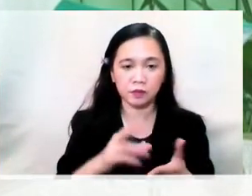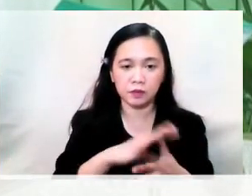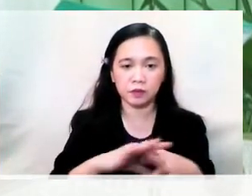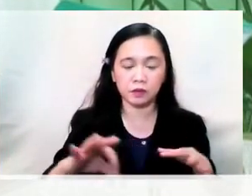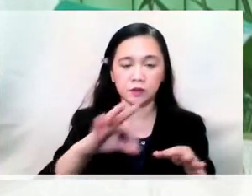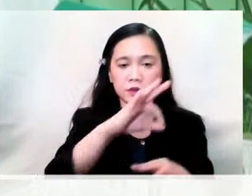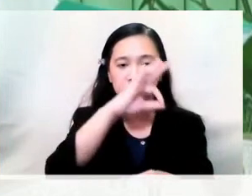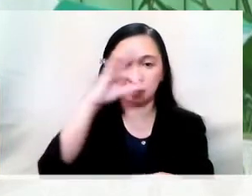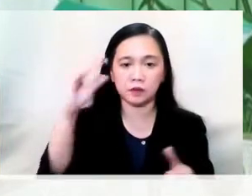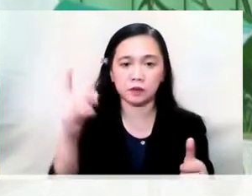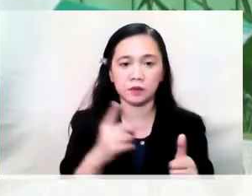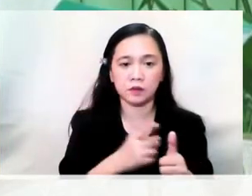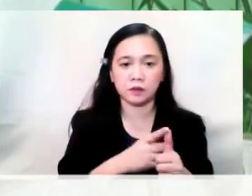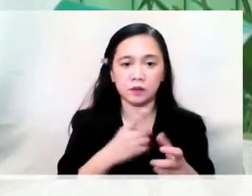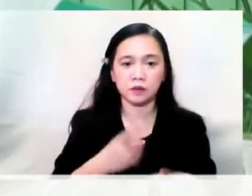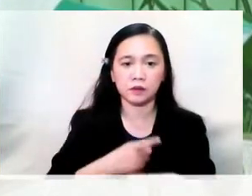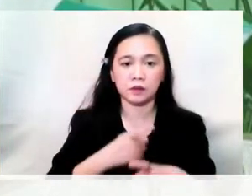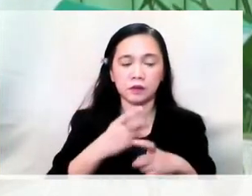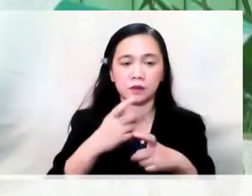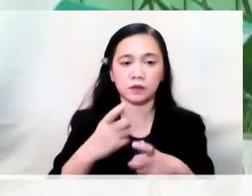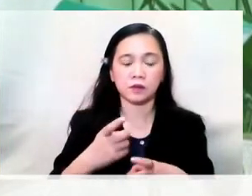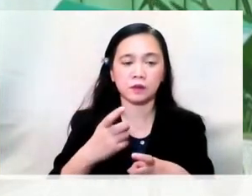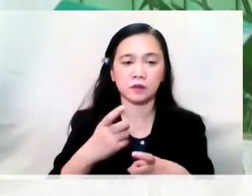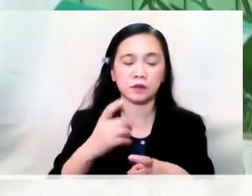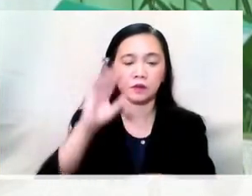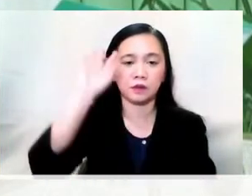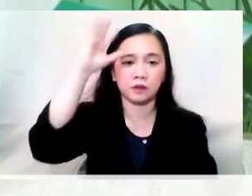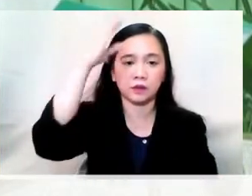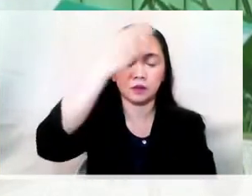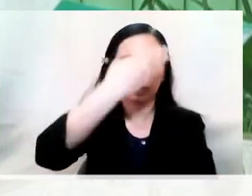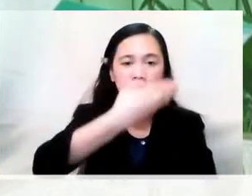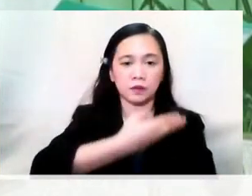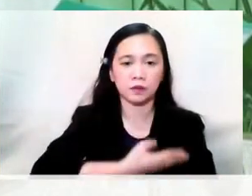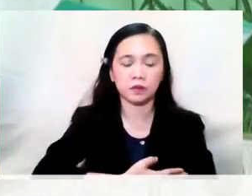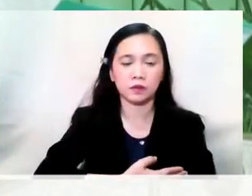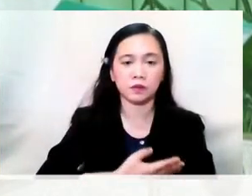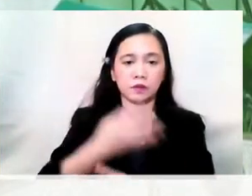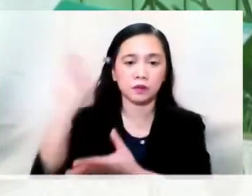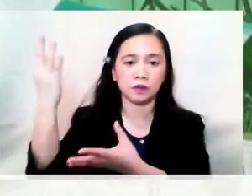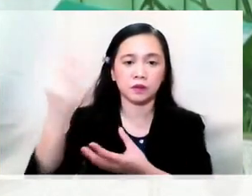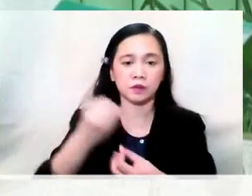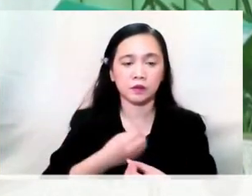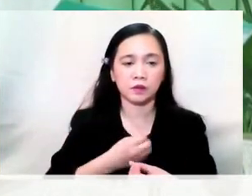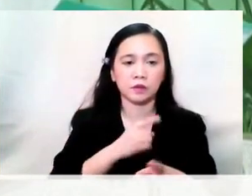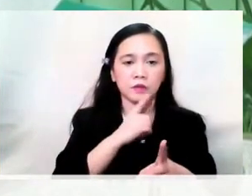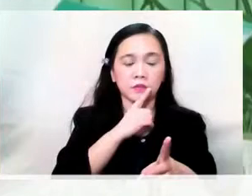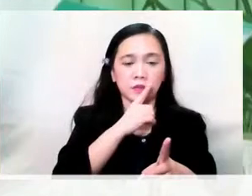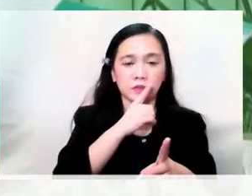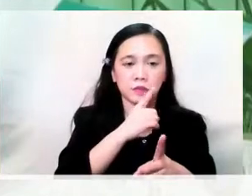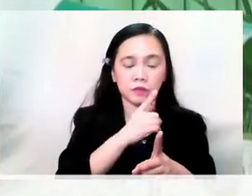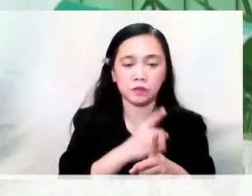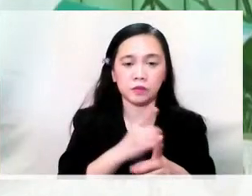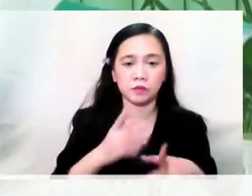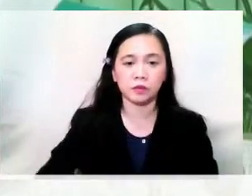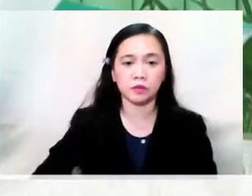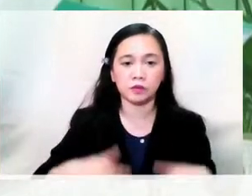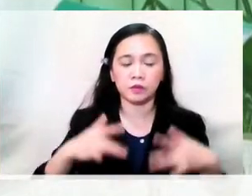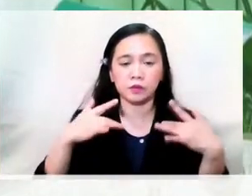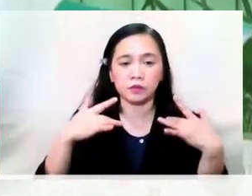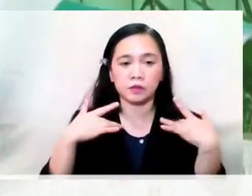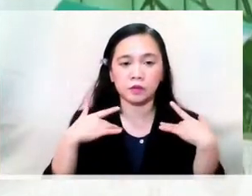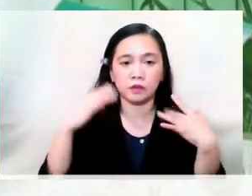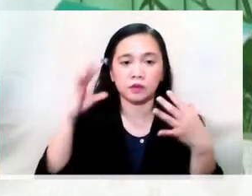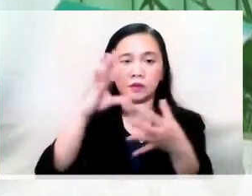aning bigay ng anak mong naglagak sa amin ng katiyakang nakalaang mabuhay kami sa piling